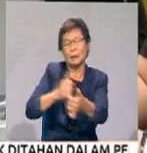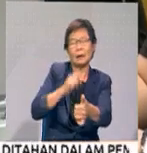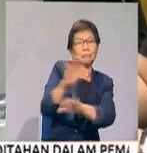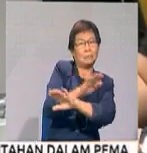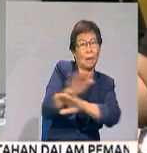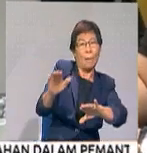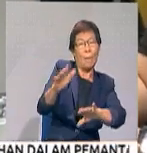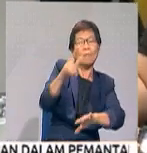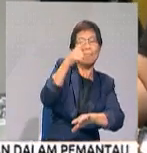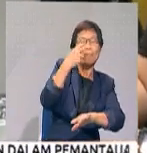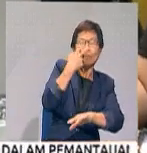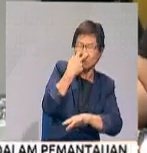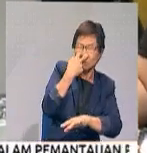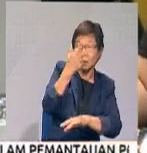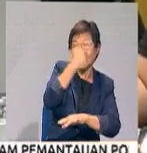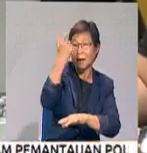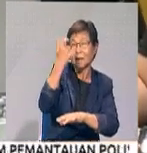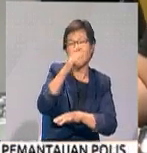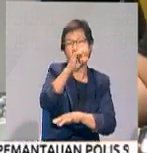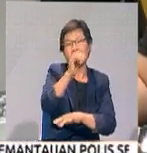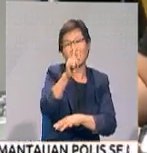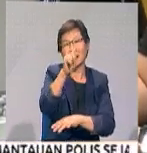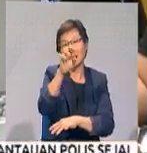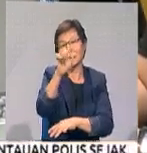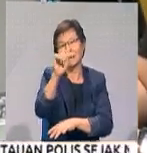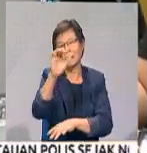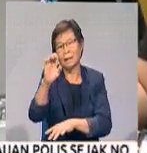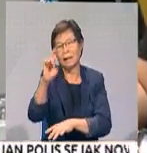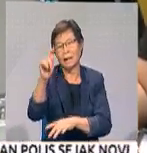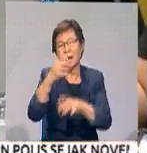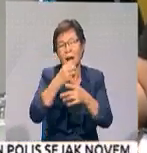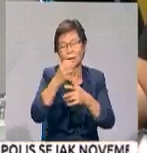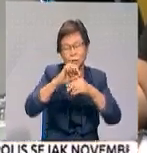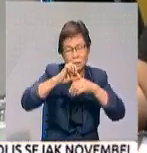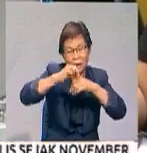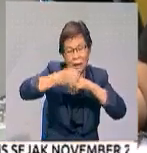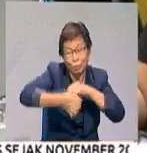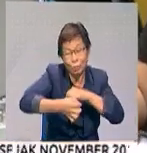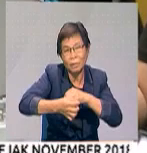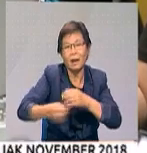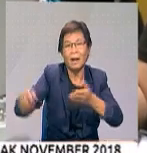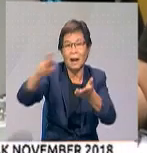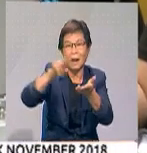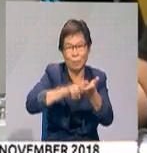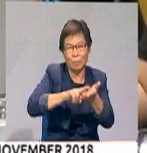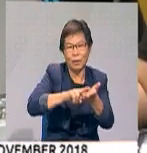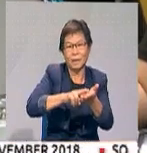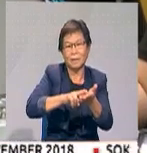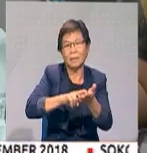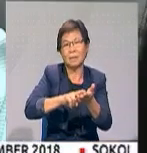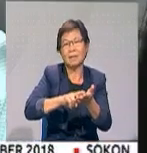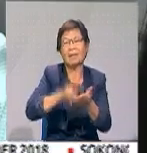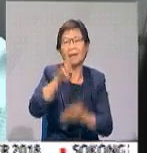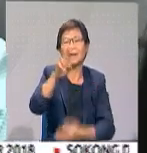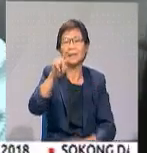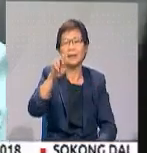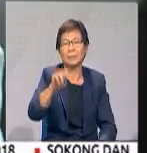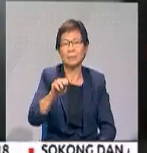kebutaan mata disebabkan katarak ataupun selaput. Nazaruddin Abu Zamil, RTM.